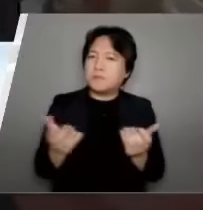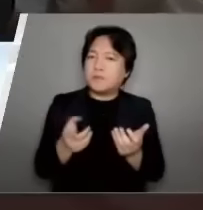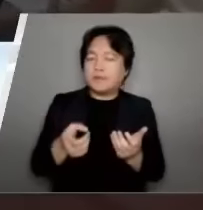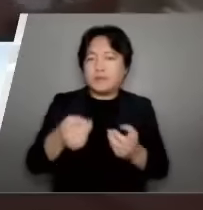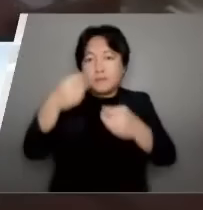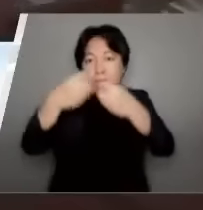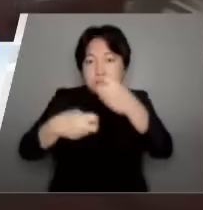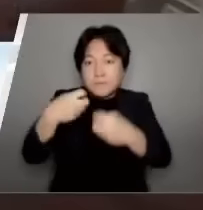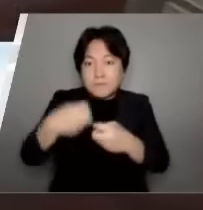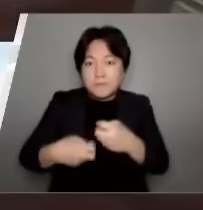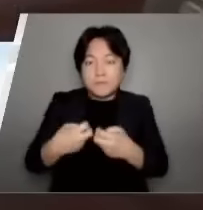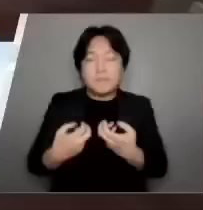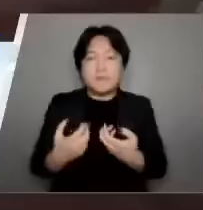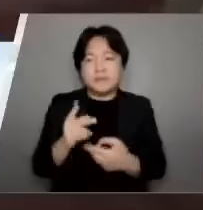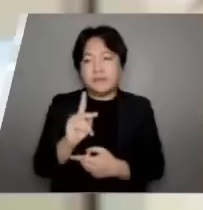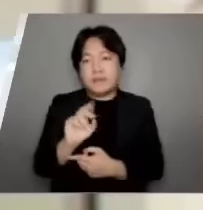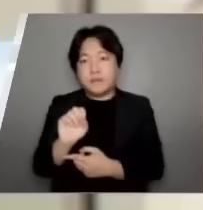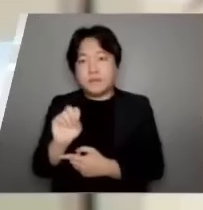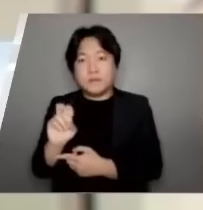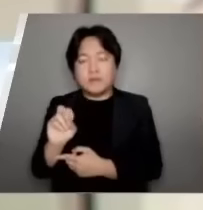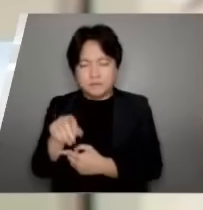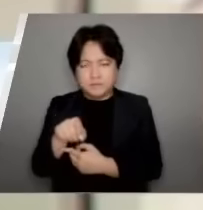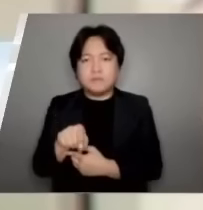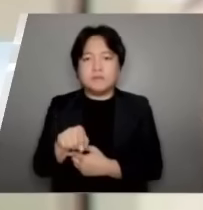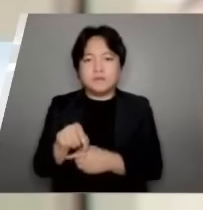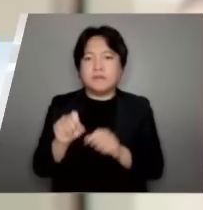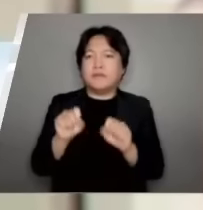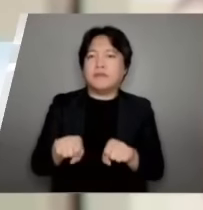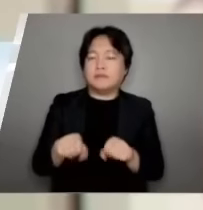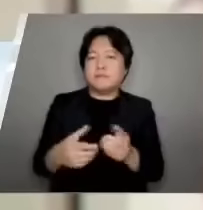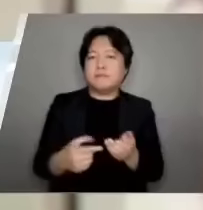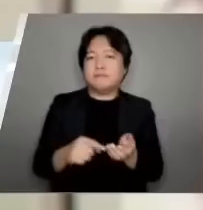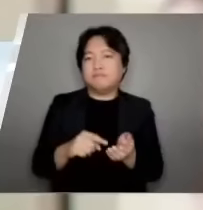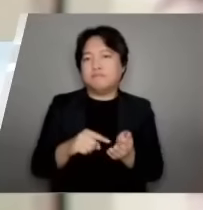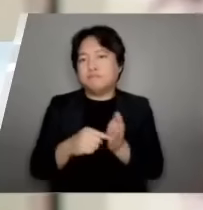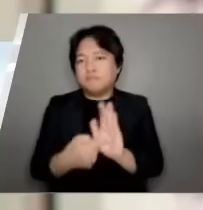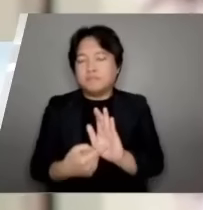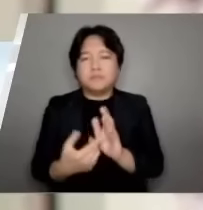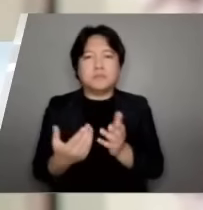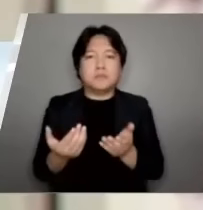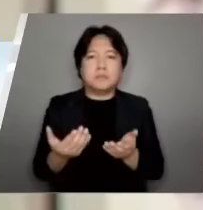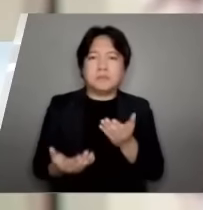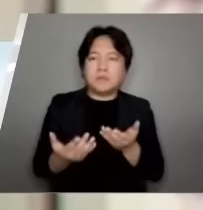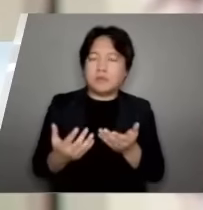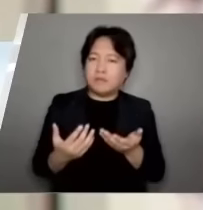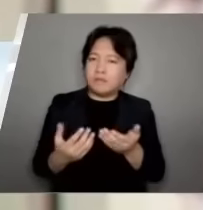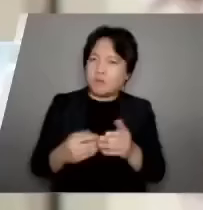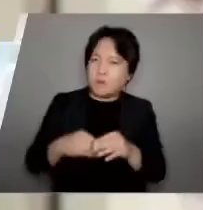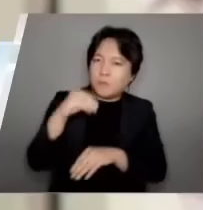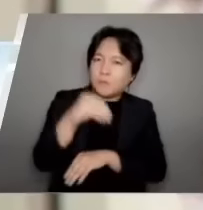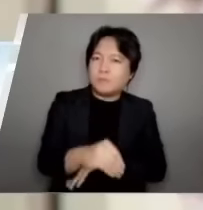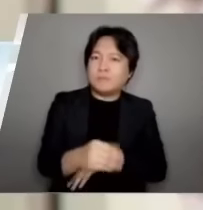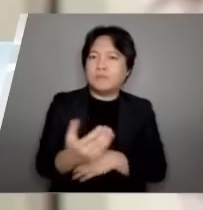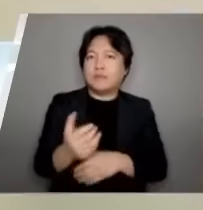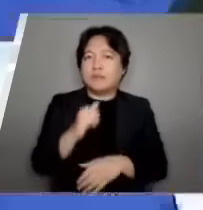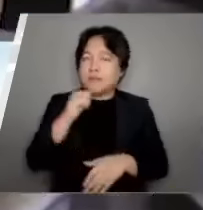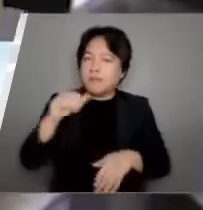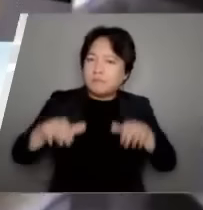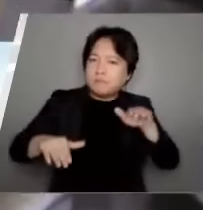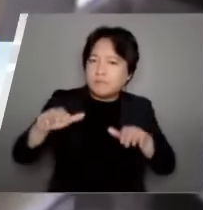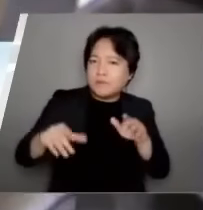the K-12. For example, yung mga overcrowded curriculum, and then imbalanced cognitive